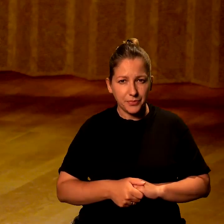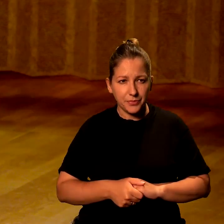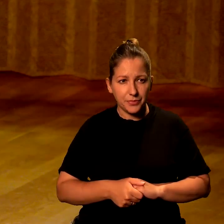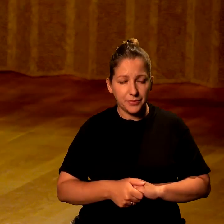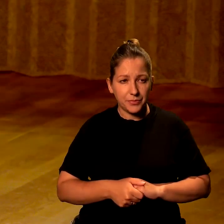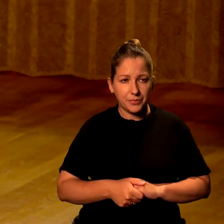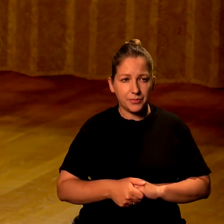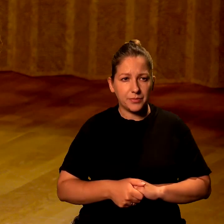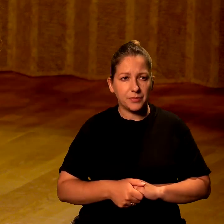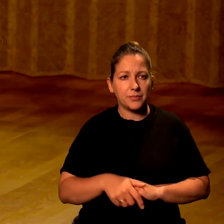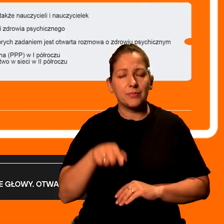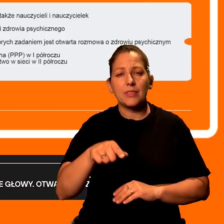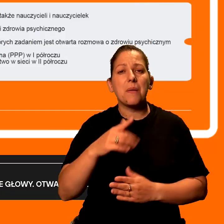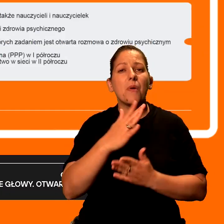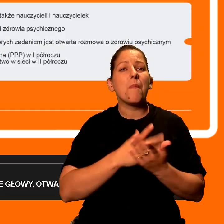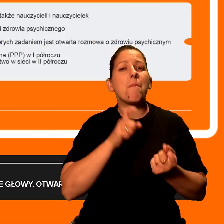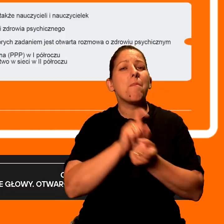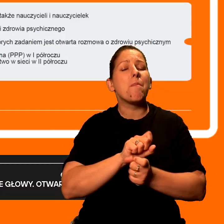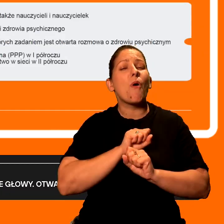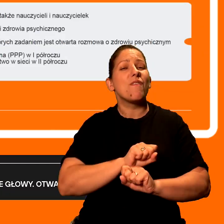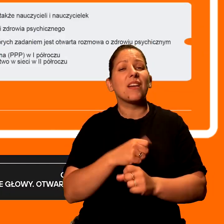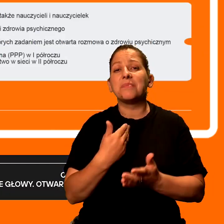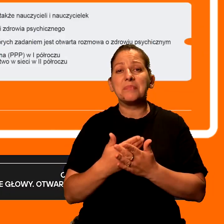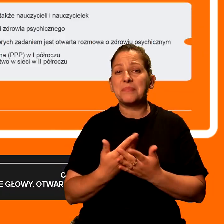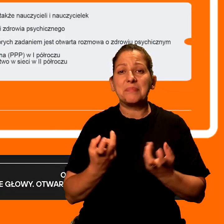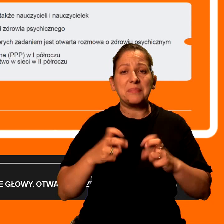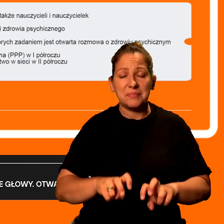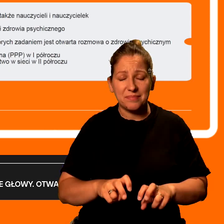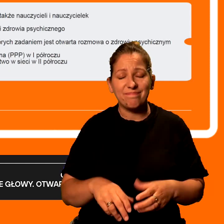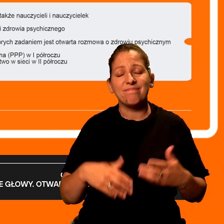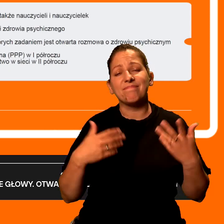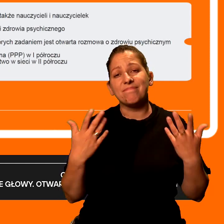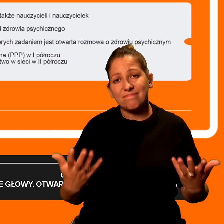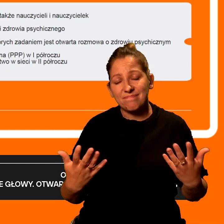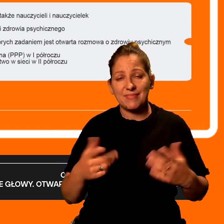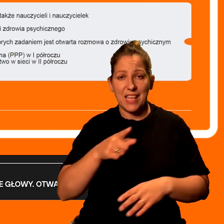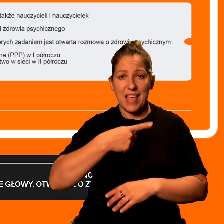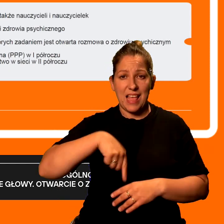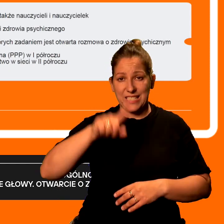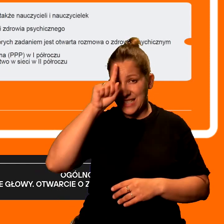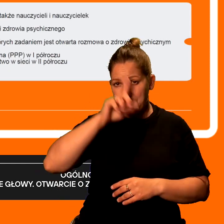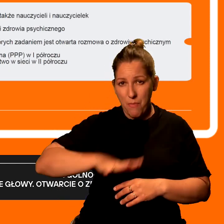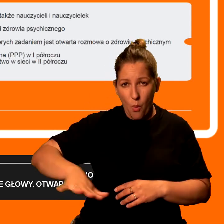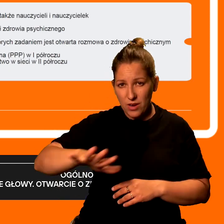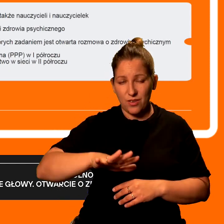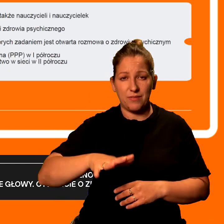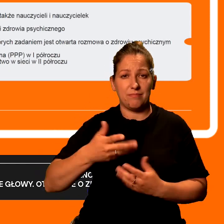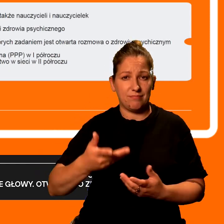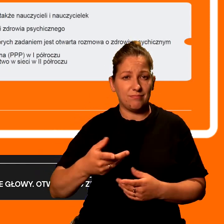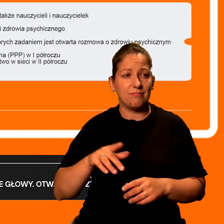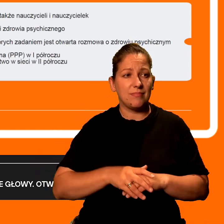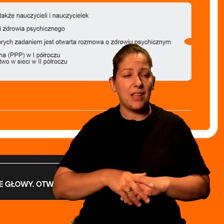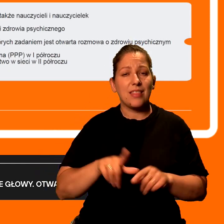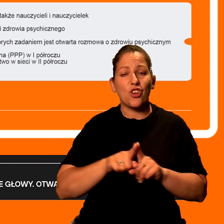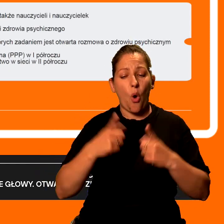Po co żeśmy stworzyli ten program profilaktyczny? No właściwie po to, że jako społeczeństwo, jako też